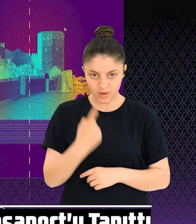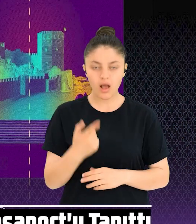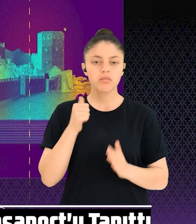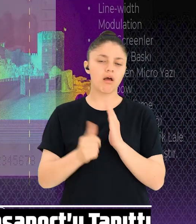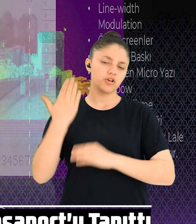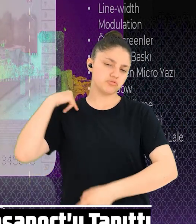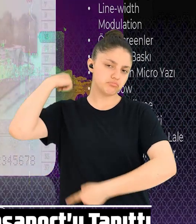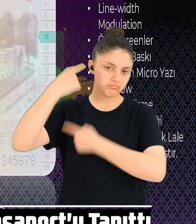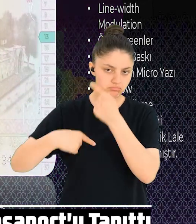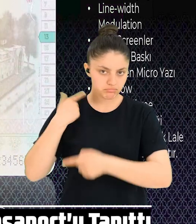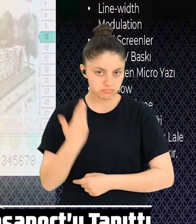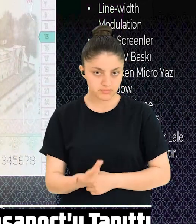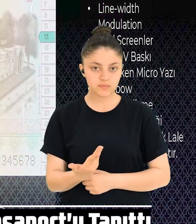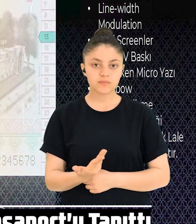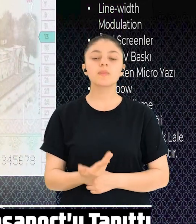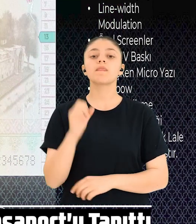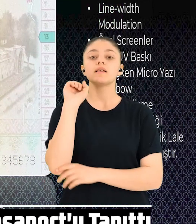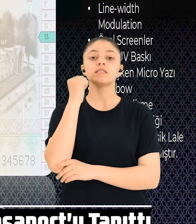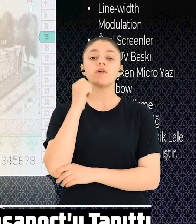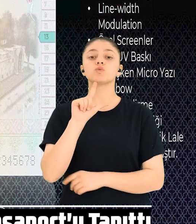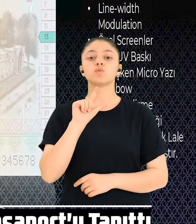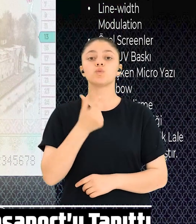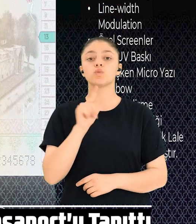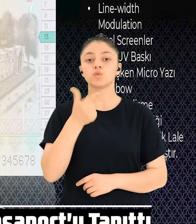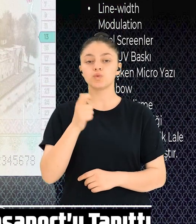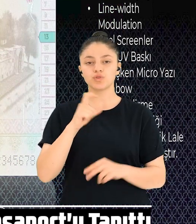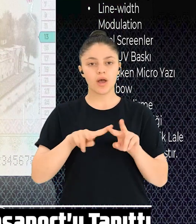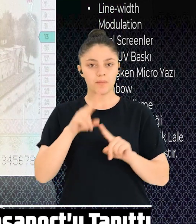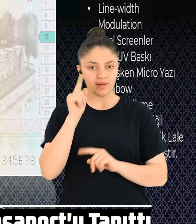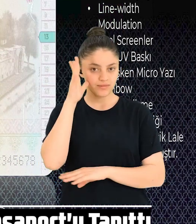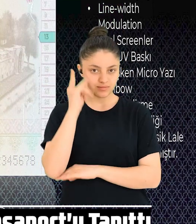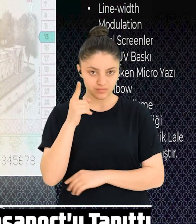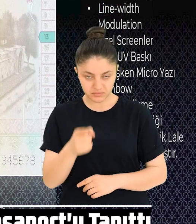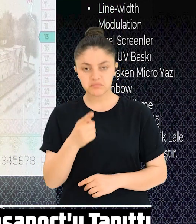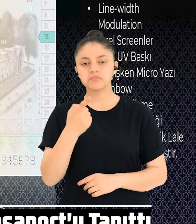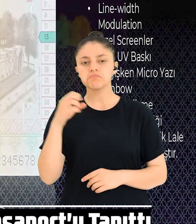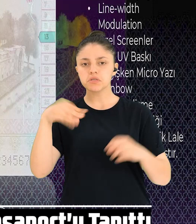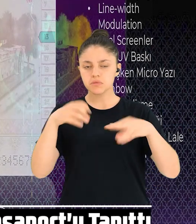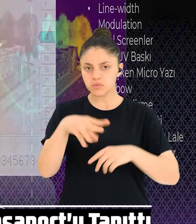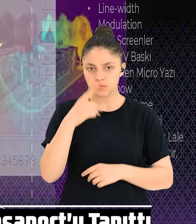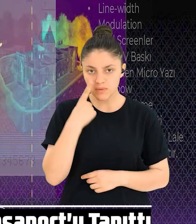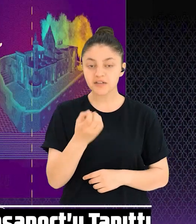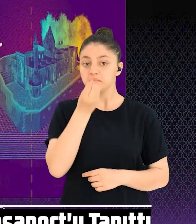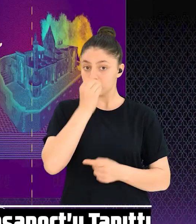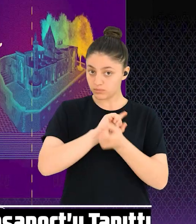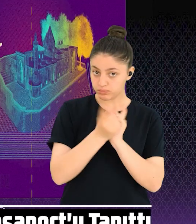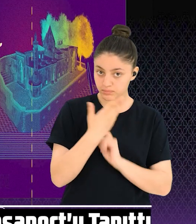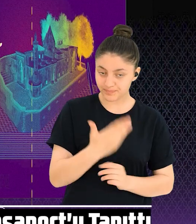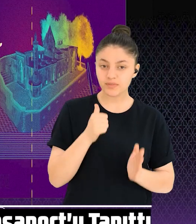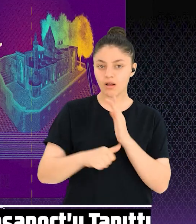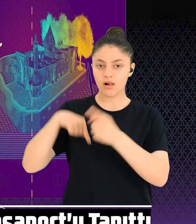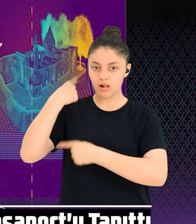da tarihi bir mirasımız. Sivas Divriği Ulu Cami. Bu da esas itibariyle ışıklı haline gelelim. Hem çiçekleriyle